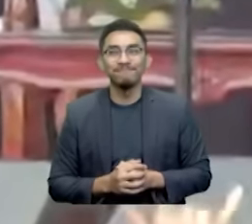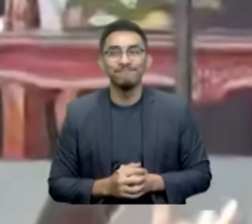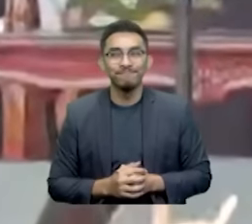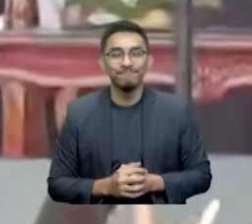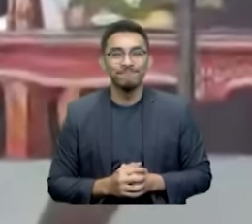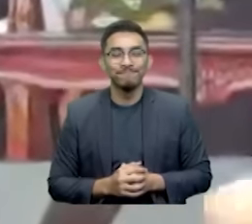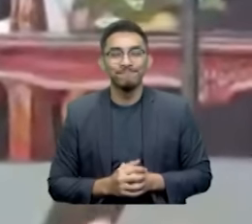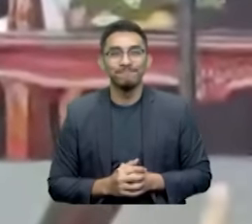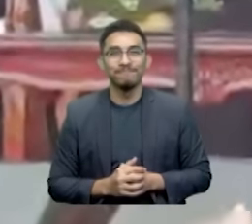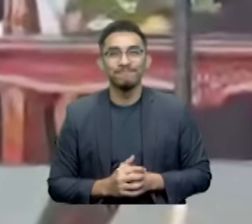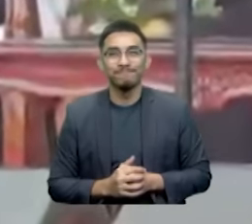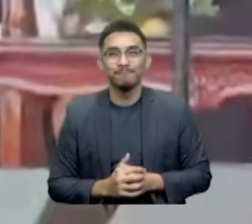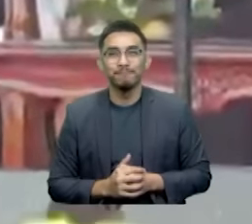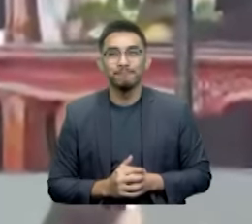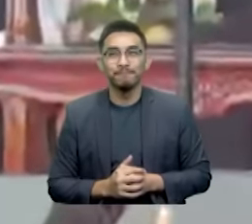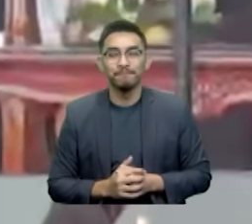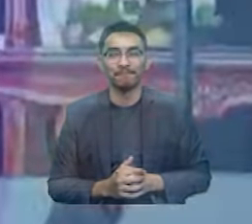kami.